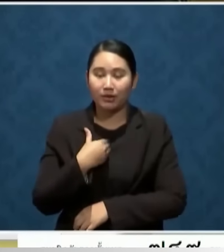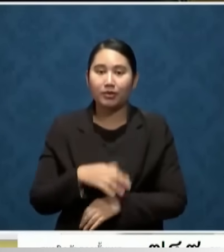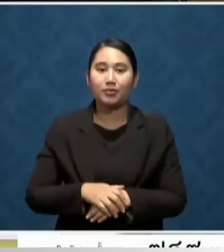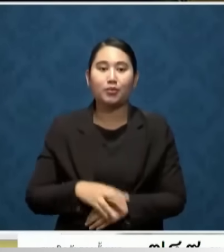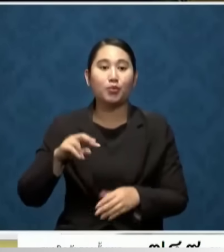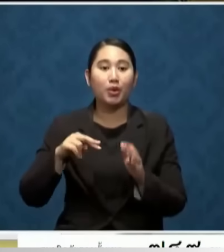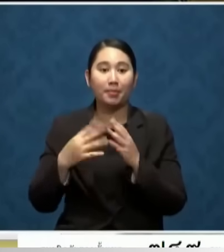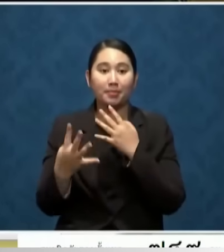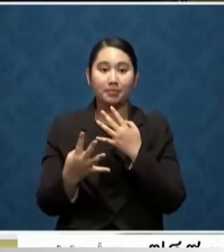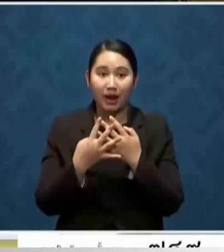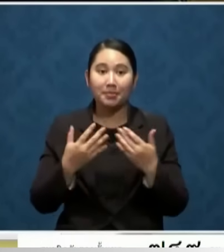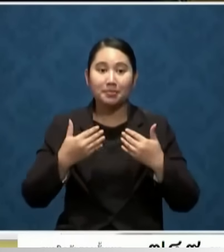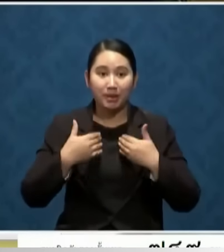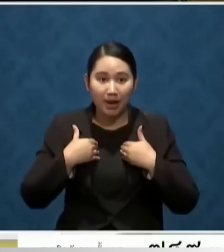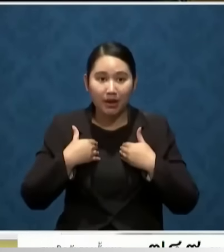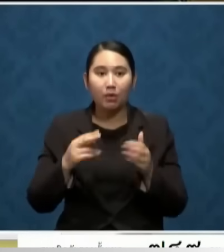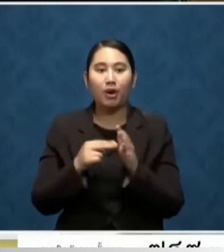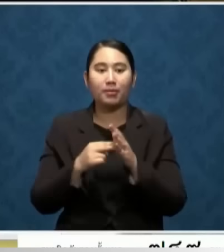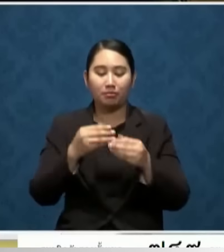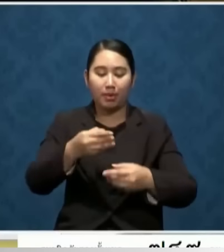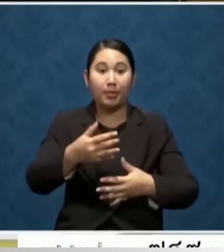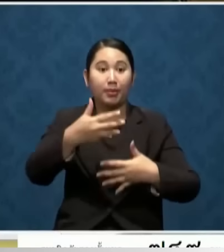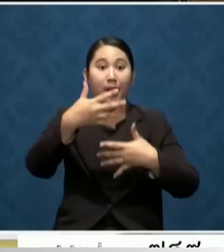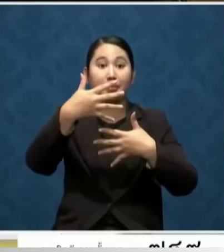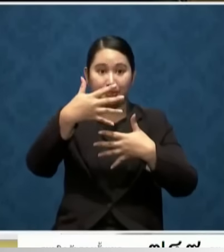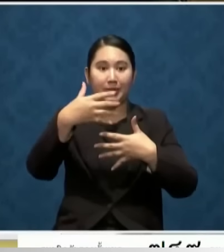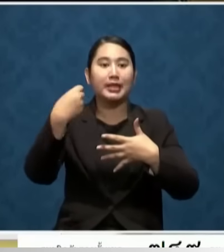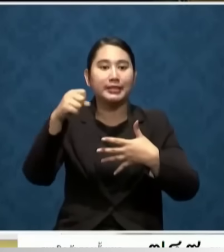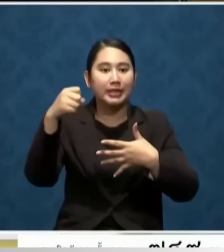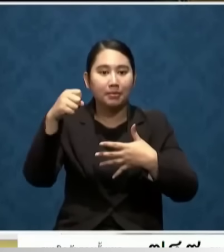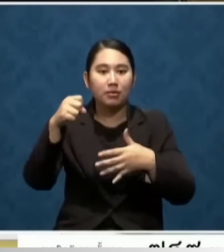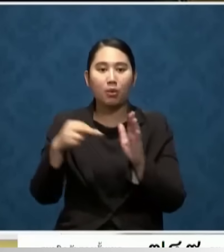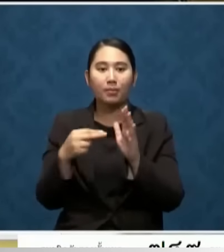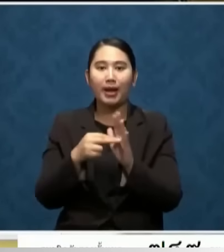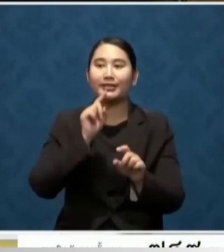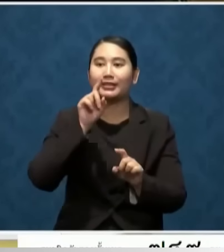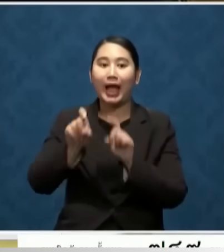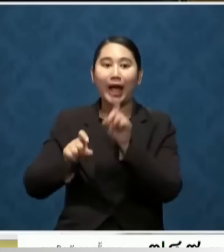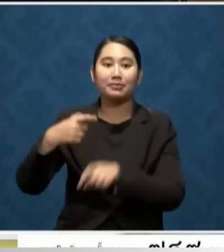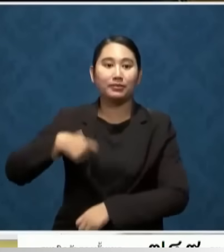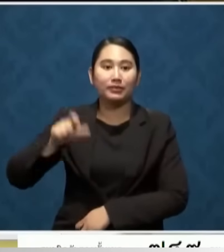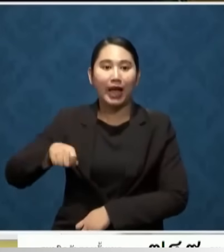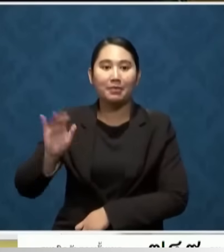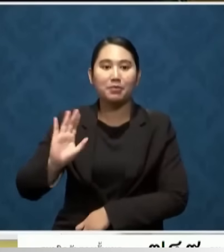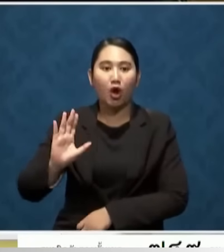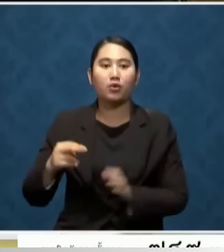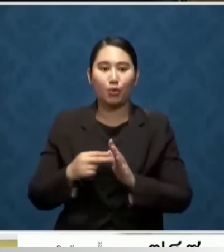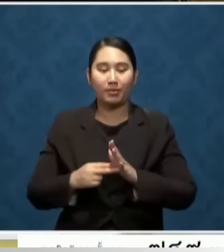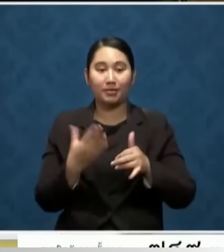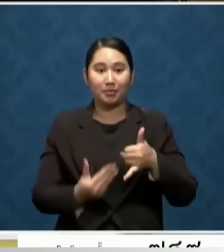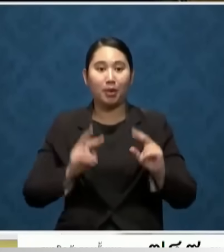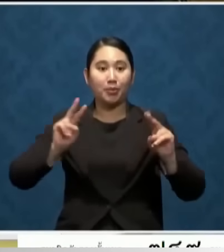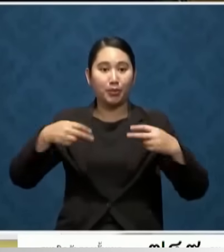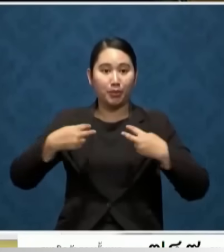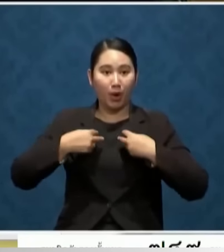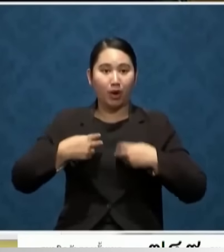จำคุกหรือเปล่ารวมแล้วเป็น10ข้อเนี่ยครับไม่จำเป็นต้องไปถามศาลเลยครับตัวท่านก็มีวินวิจารณ